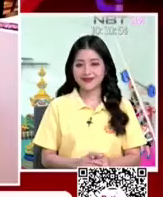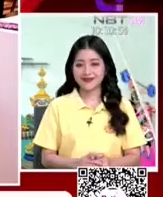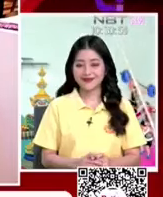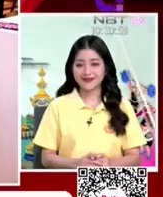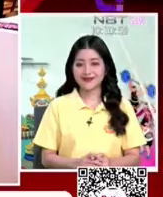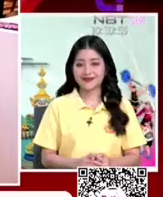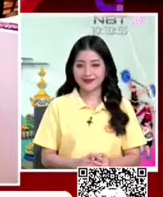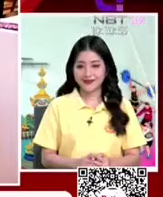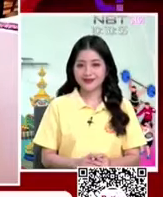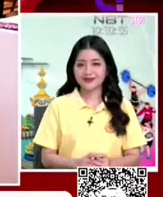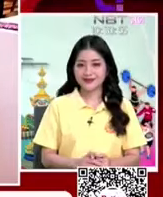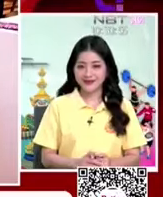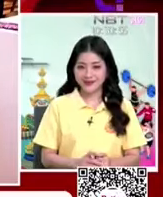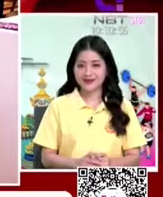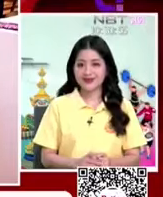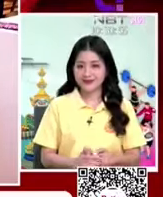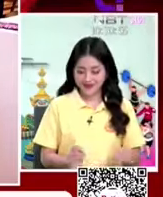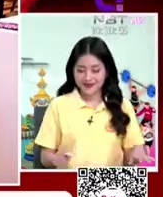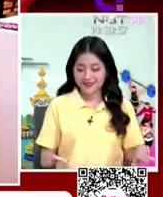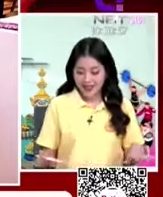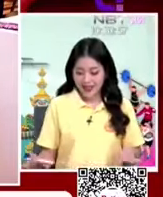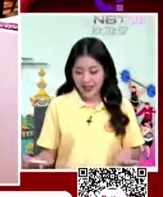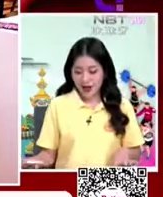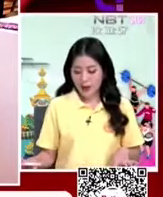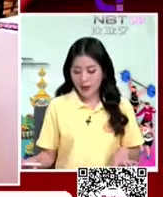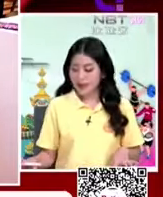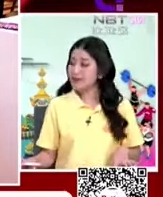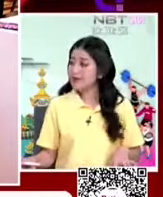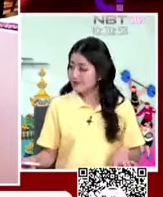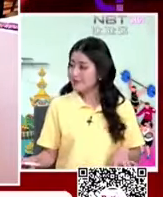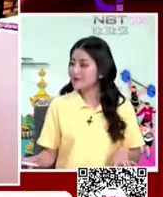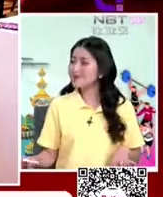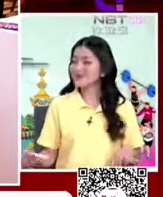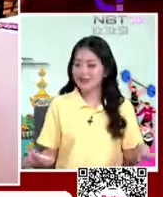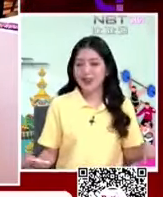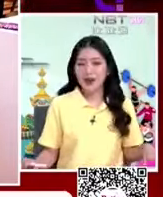ดิจิตอลวอลเล็ตมาแน่ครับในไตรมาสที่4นี่เตรียมตัวช็อปกันได้เลย